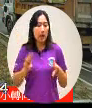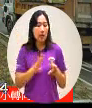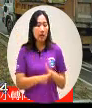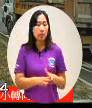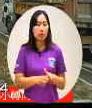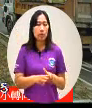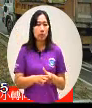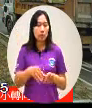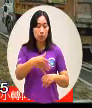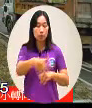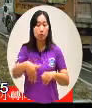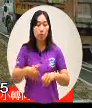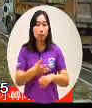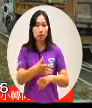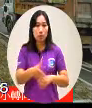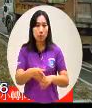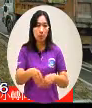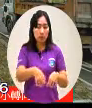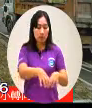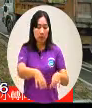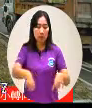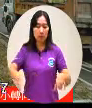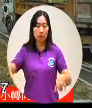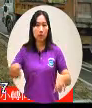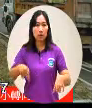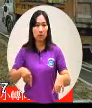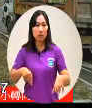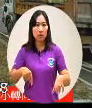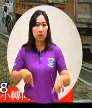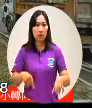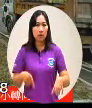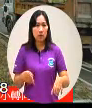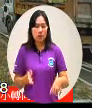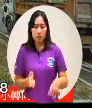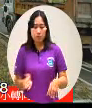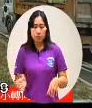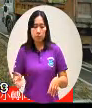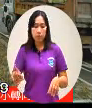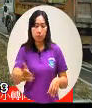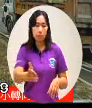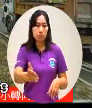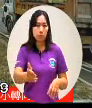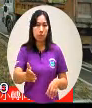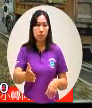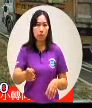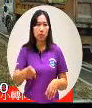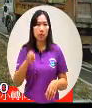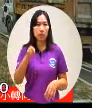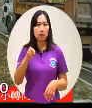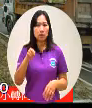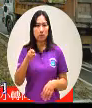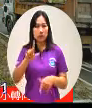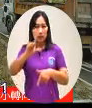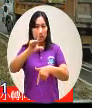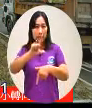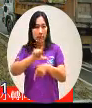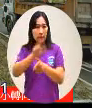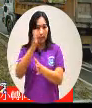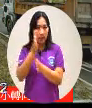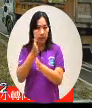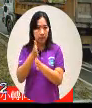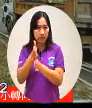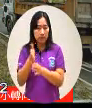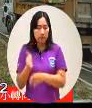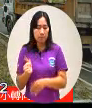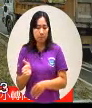辆，诶，这个中离最小的转向的轨迹嘛，这拢无符啊。这台车你看卡车，这今仔连接车呢吼，伫